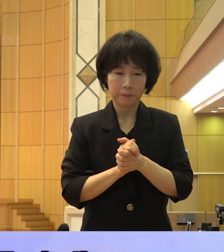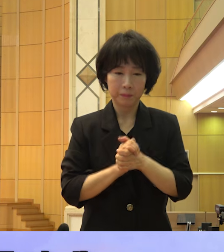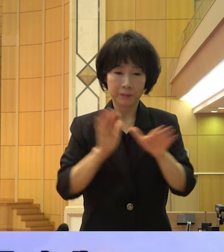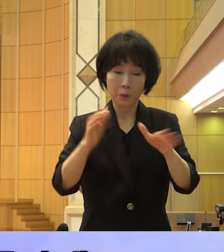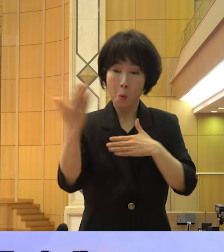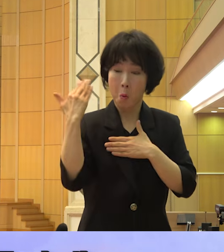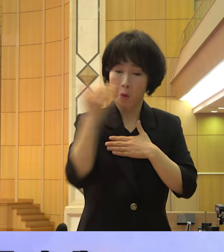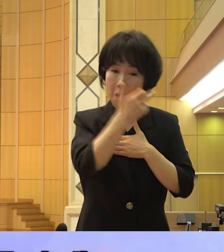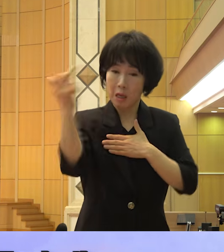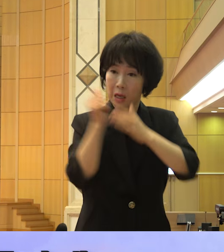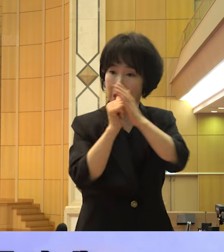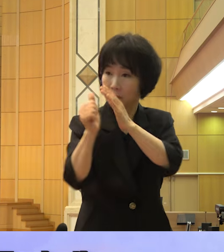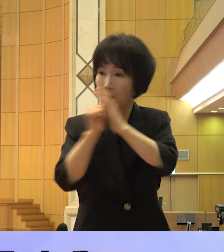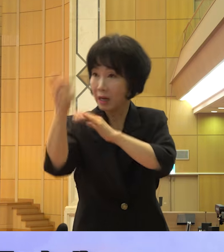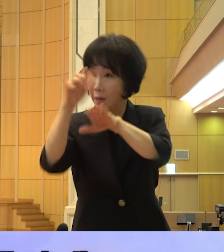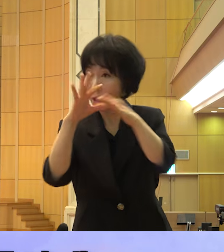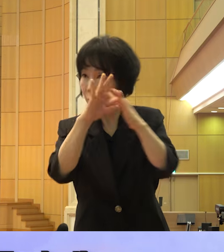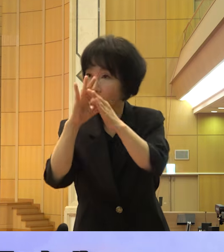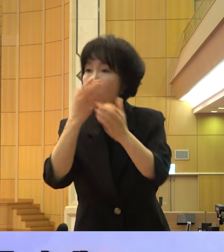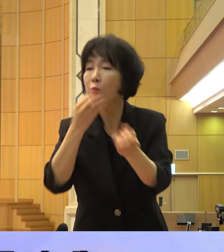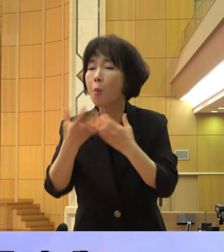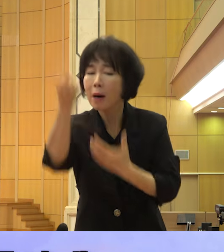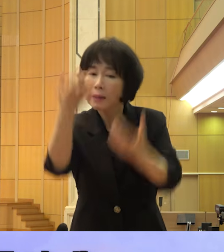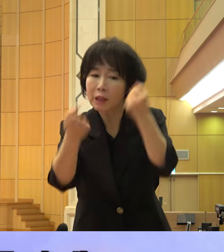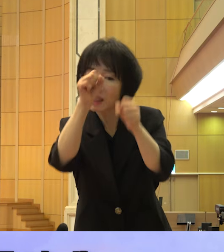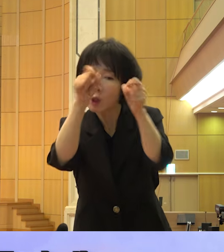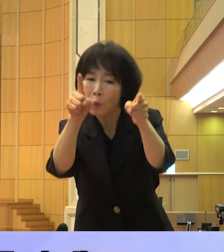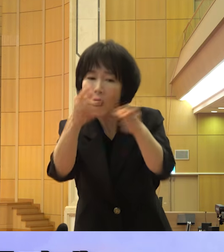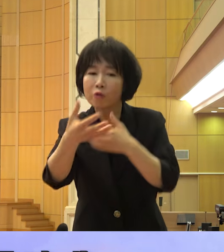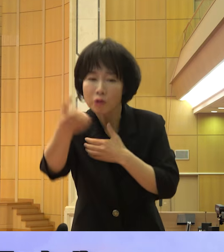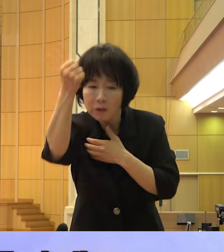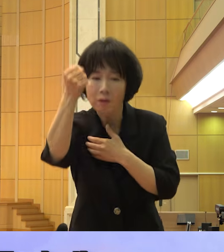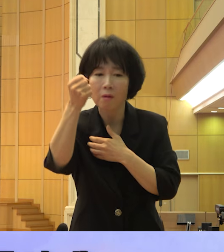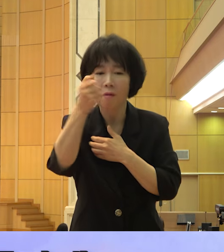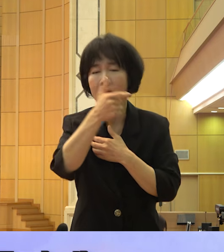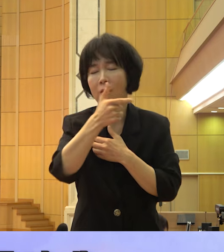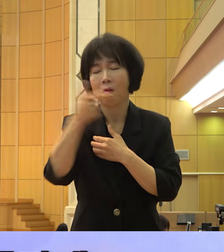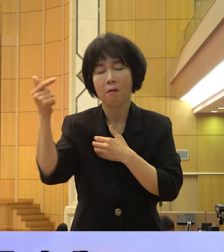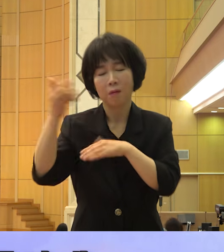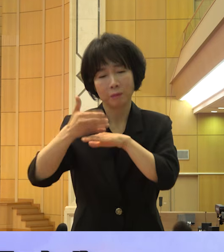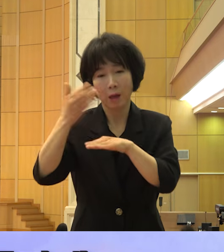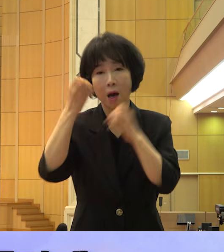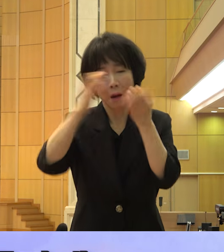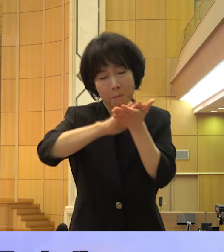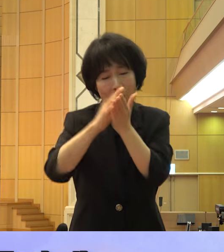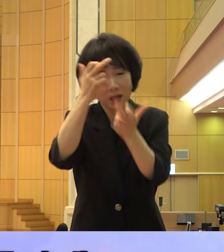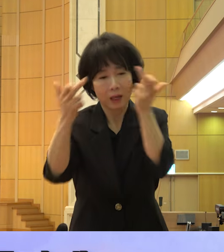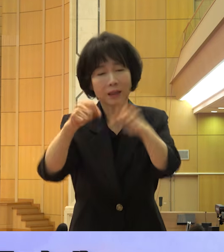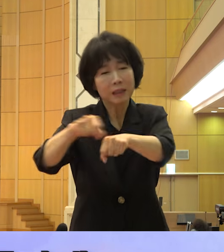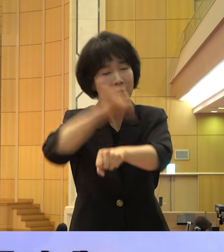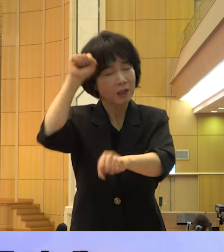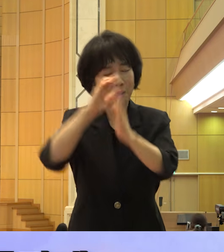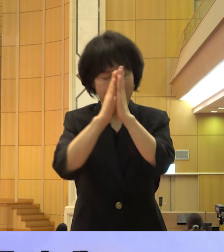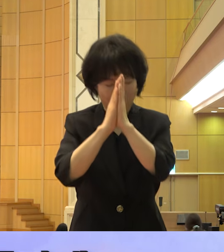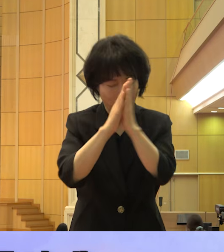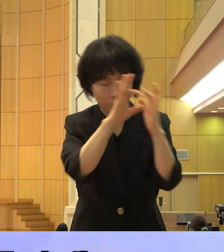대신방을 통해서 축복받을 수 있도록 허락하시는 하나님 아버지, 변화선 특별 새벽기도를